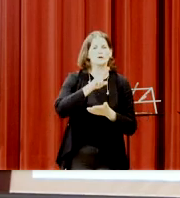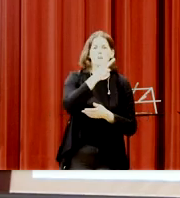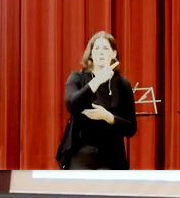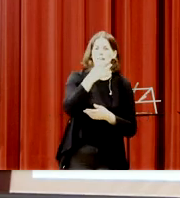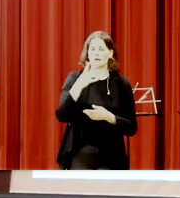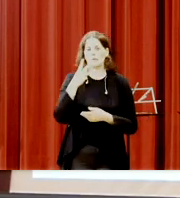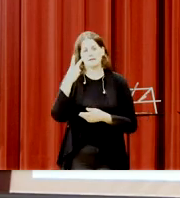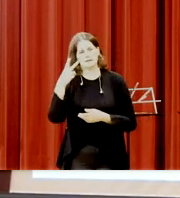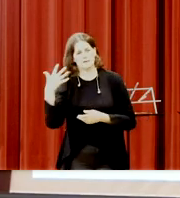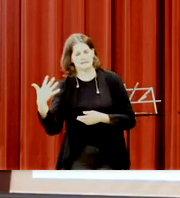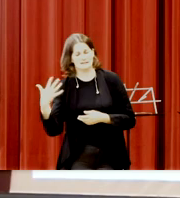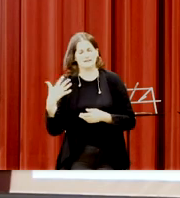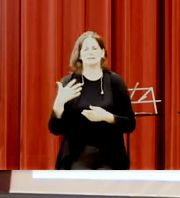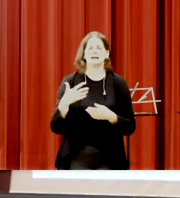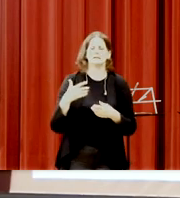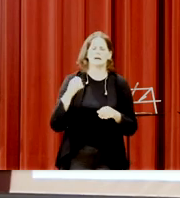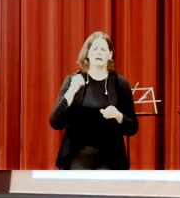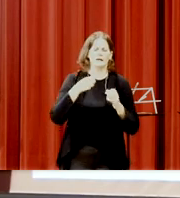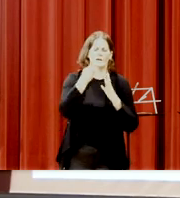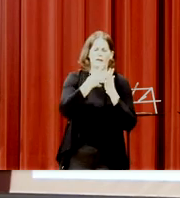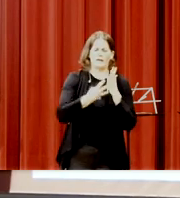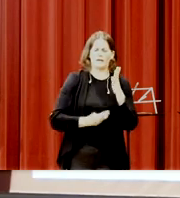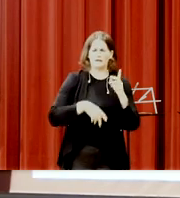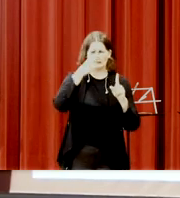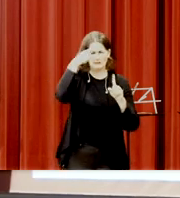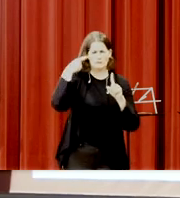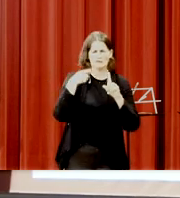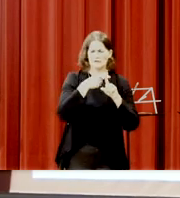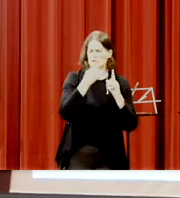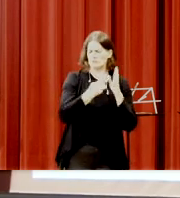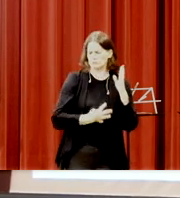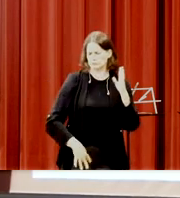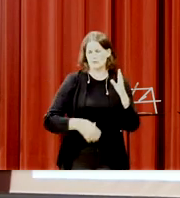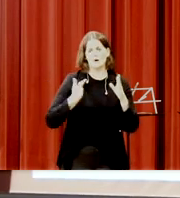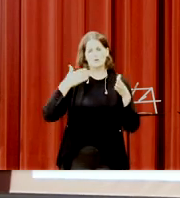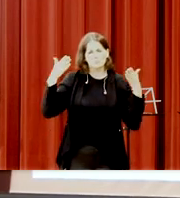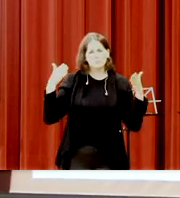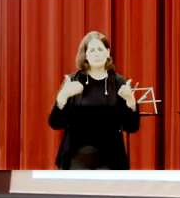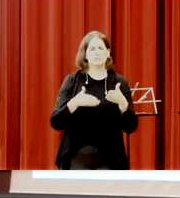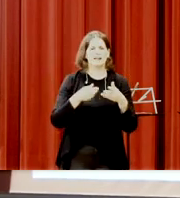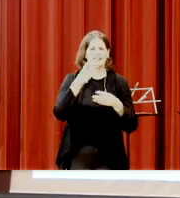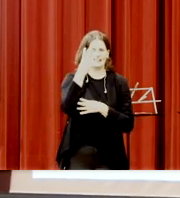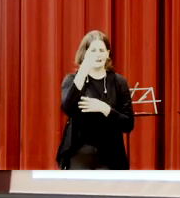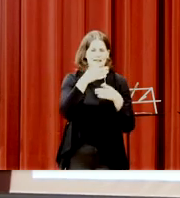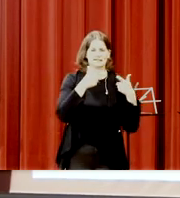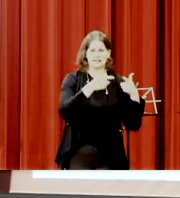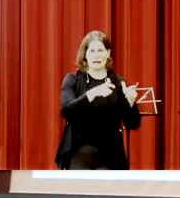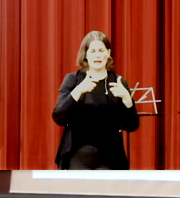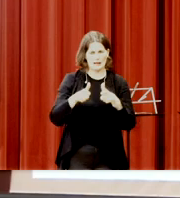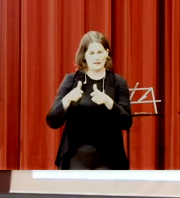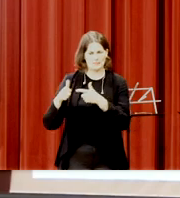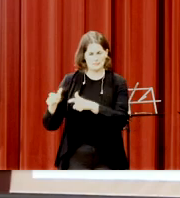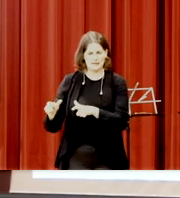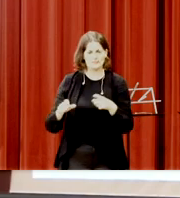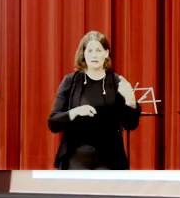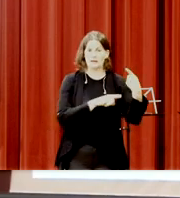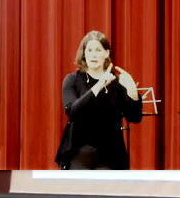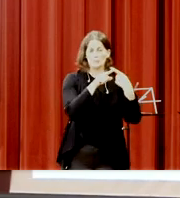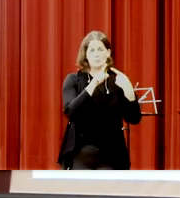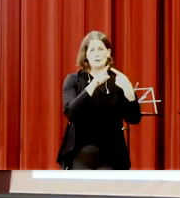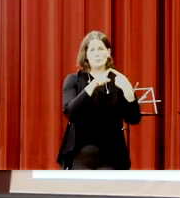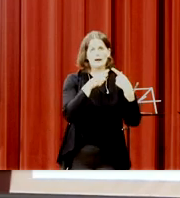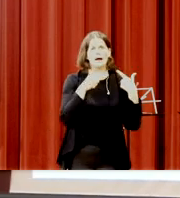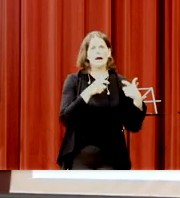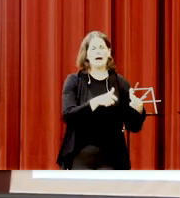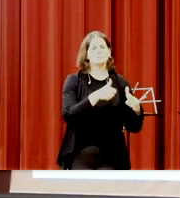àmbits. Un primer àmbit, les infraestructures. Segon àmbit, la planificació estratègica i, finalment, les